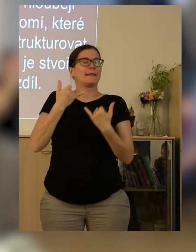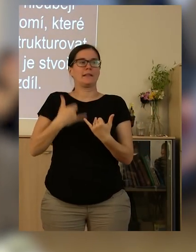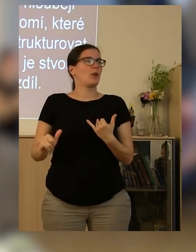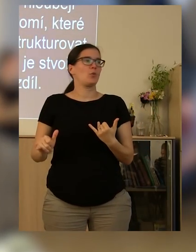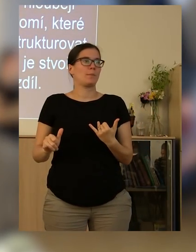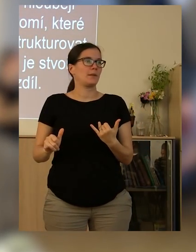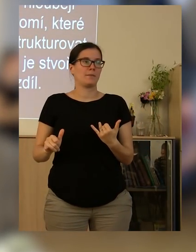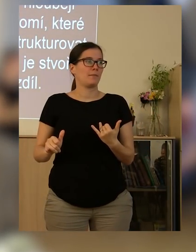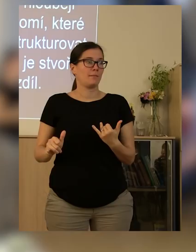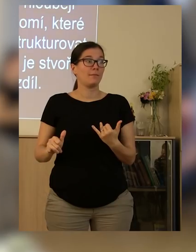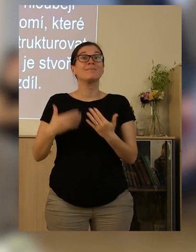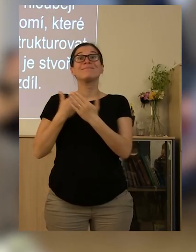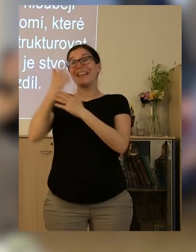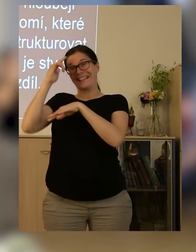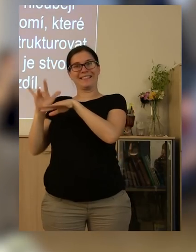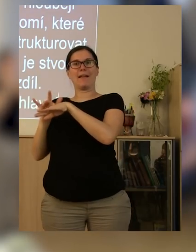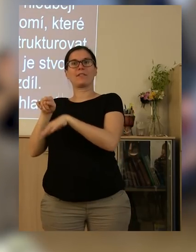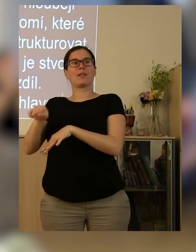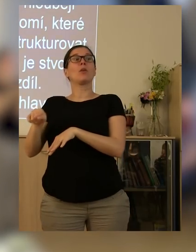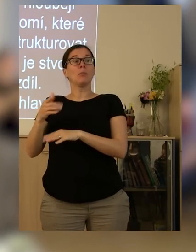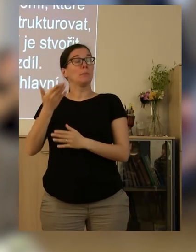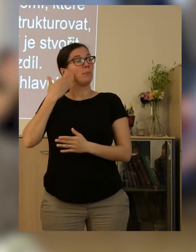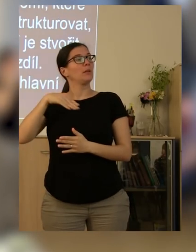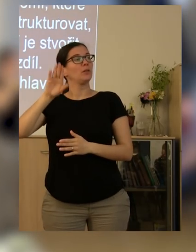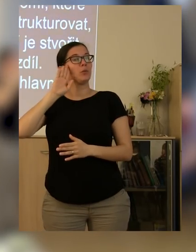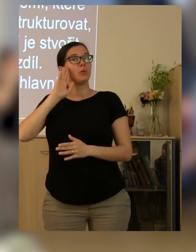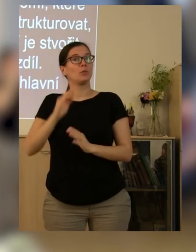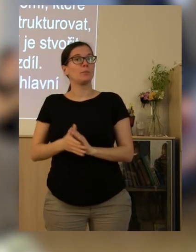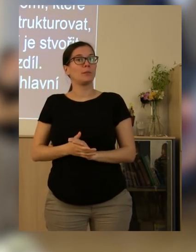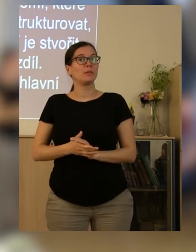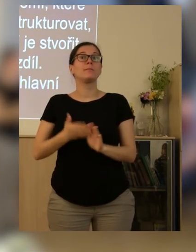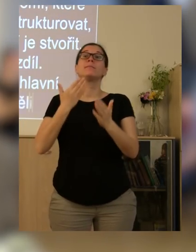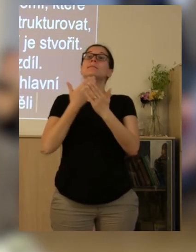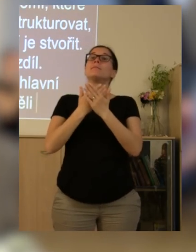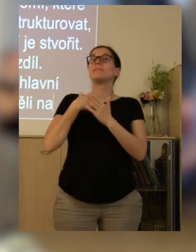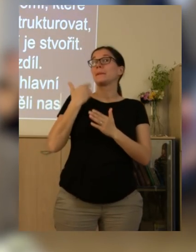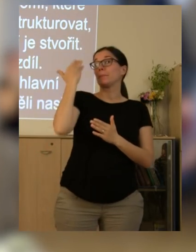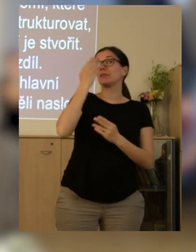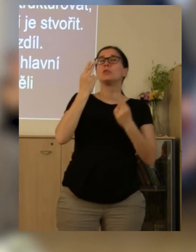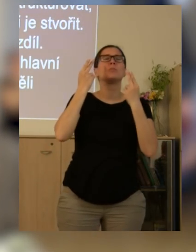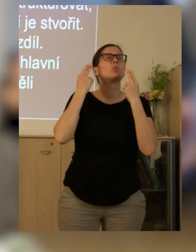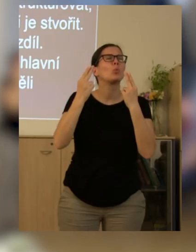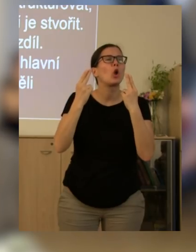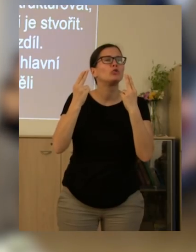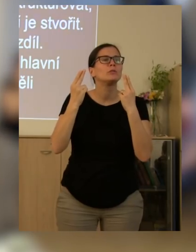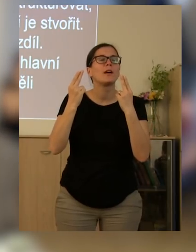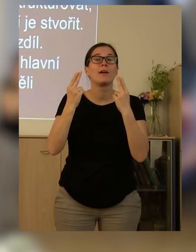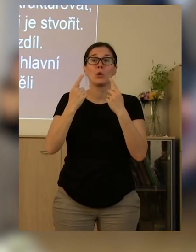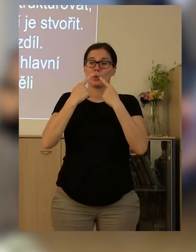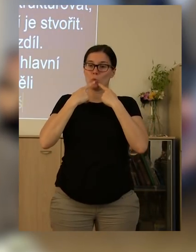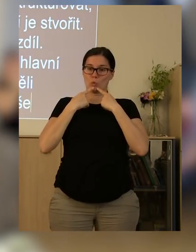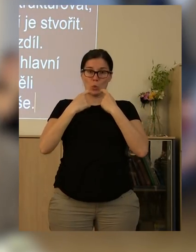Domnívám se, že to je hlavní důvod, proč bychom měli naslouchat řeči své